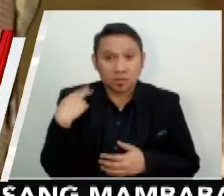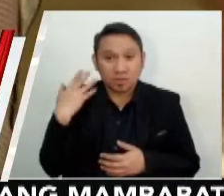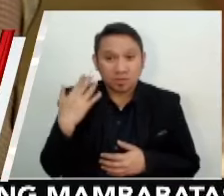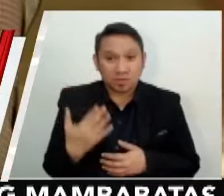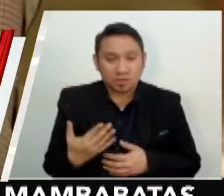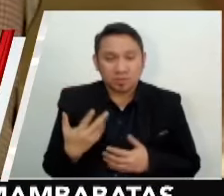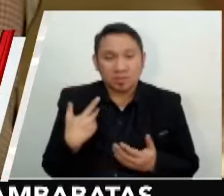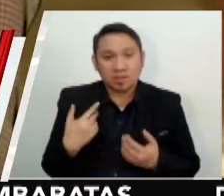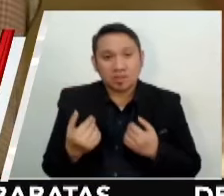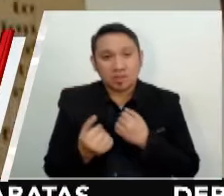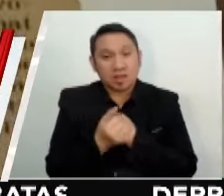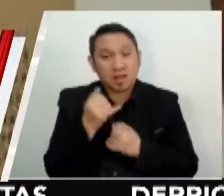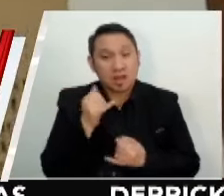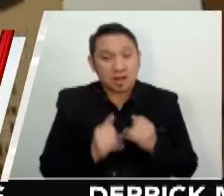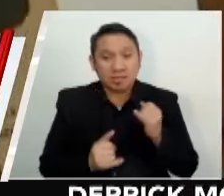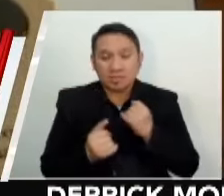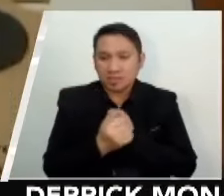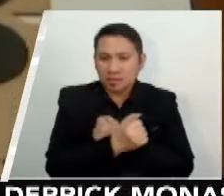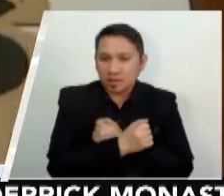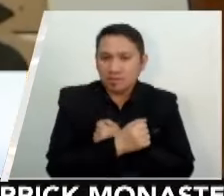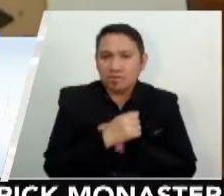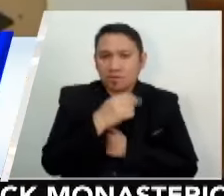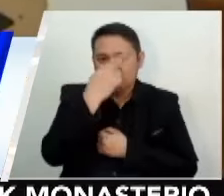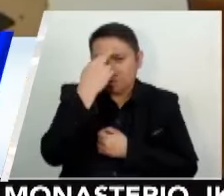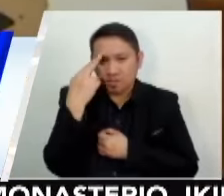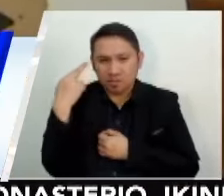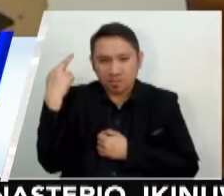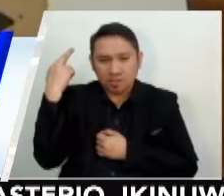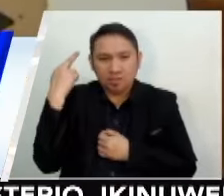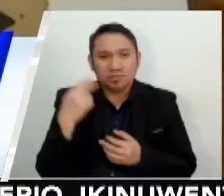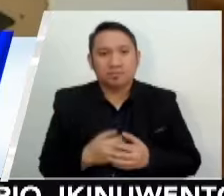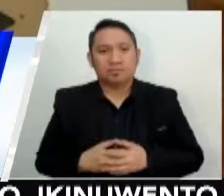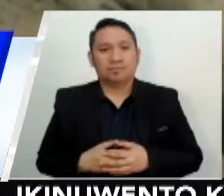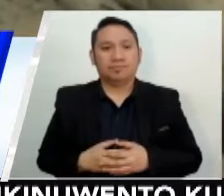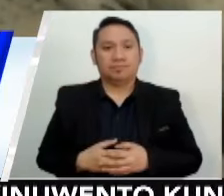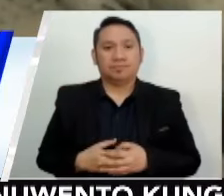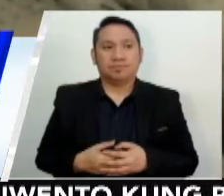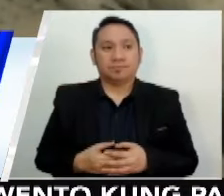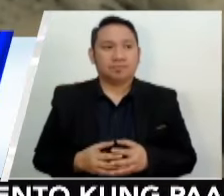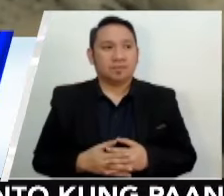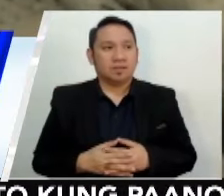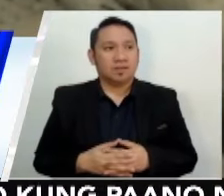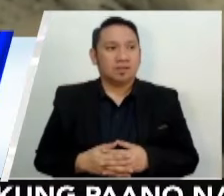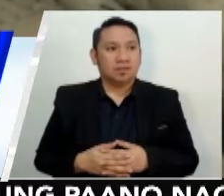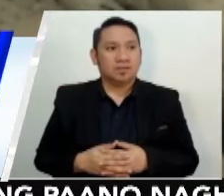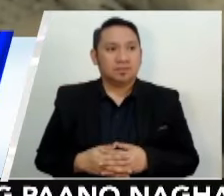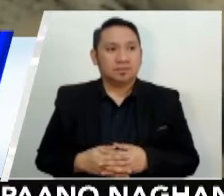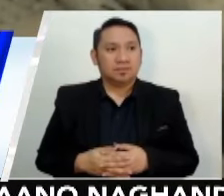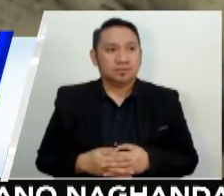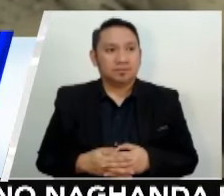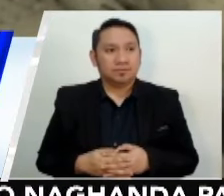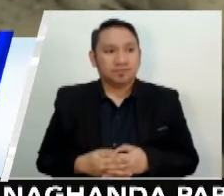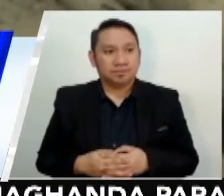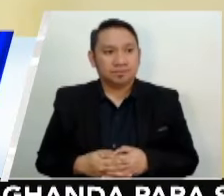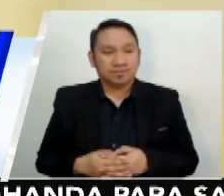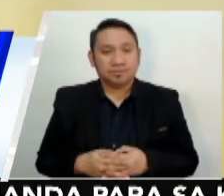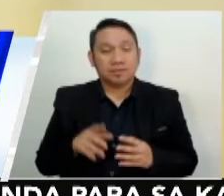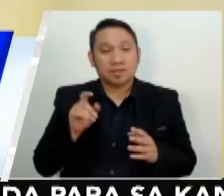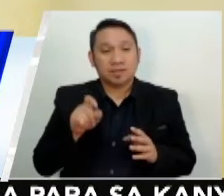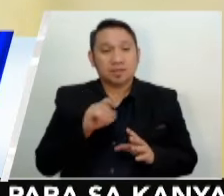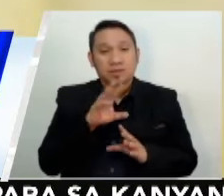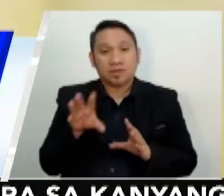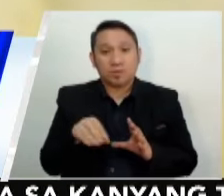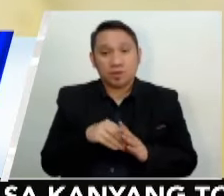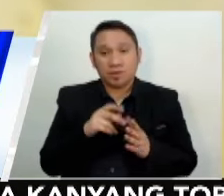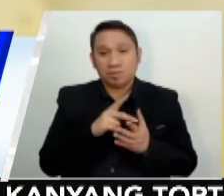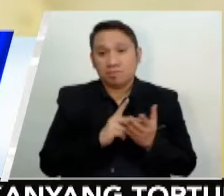who is Josephine Bracken. Ito rin ay isang art na ginagawa niya out